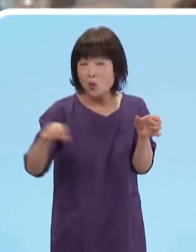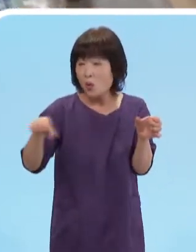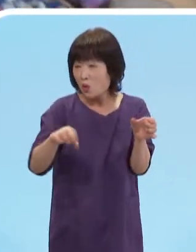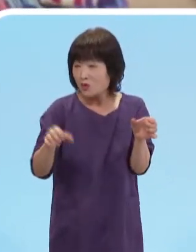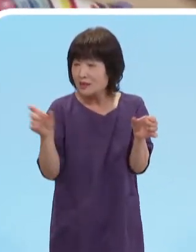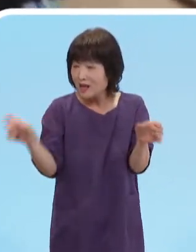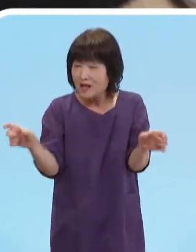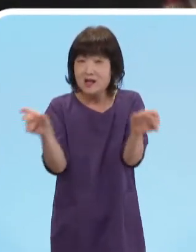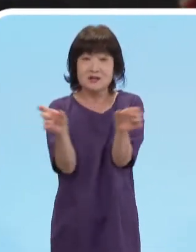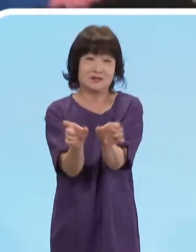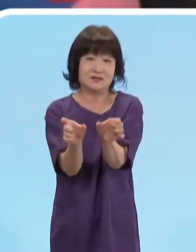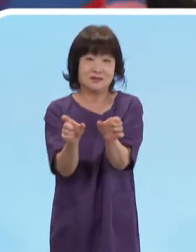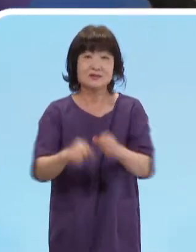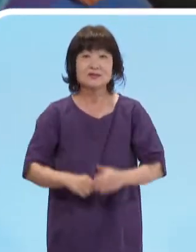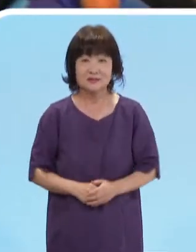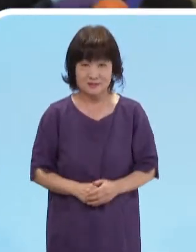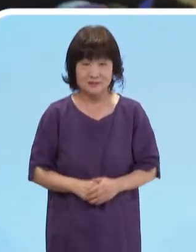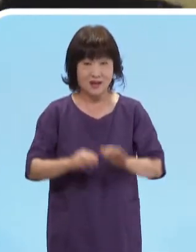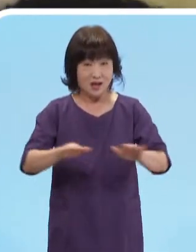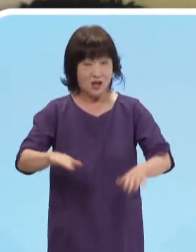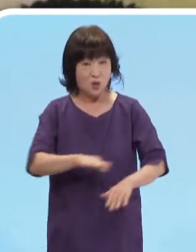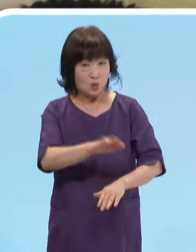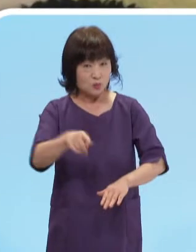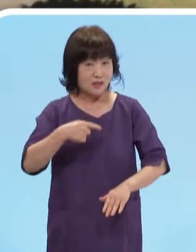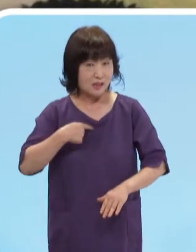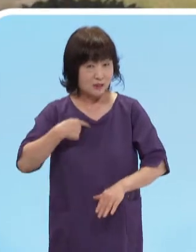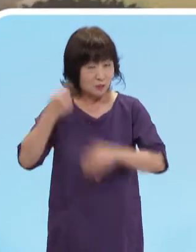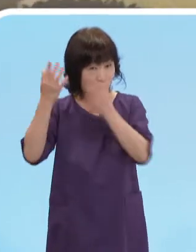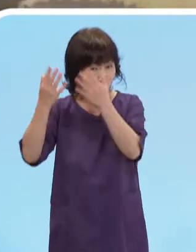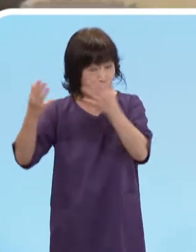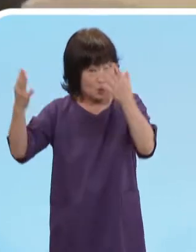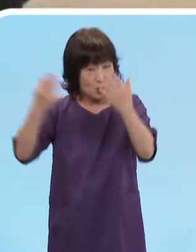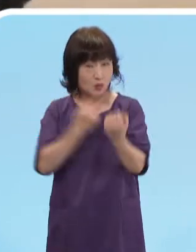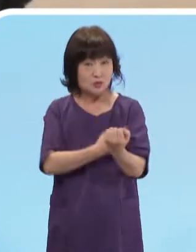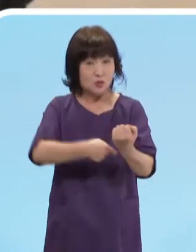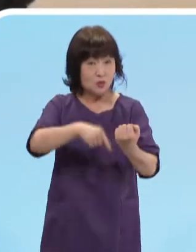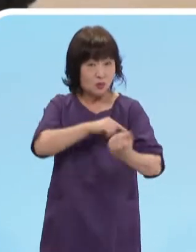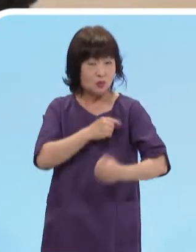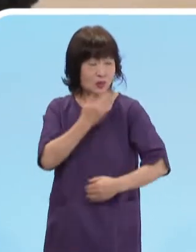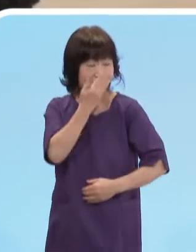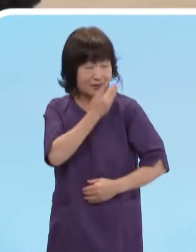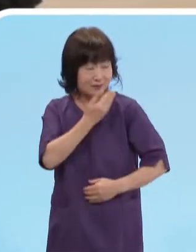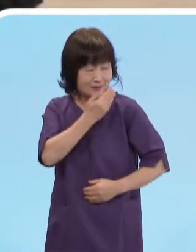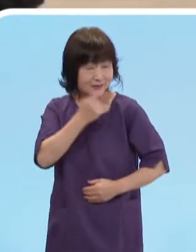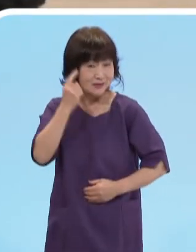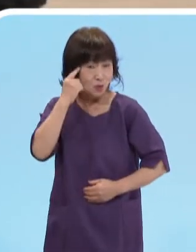たちに自分の想像力が一番の宝物と思ってほしいからなんです。